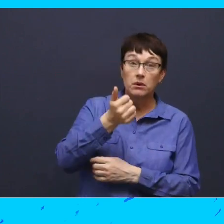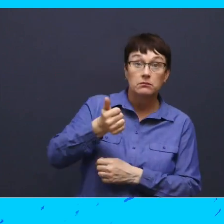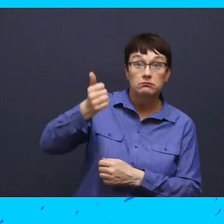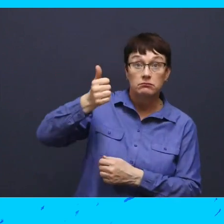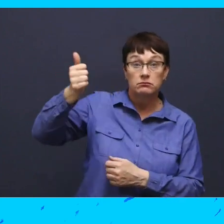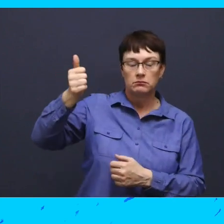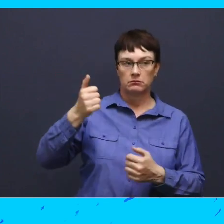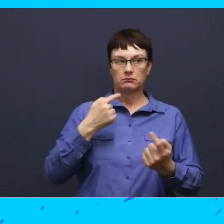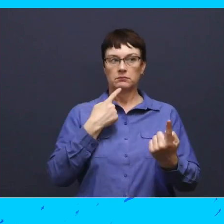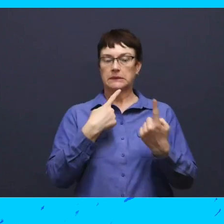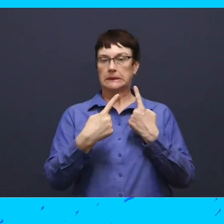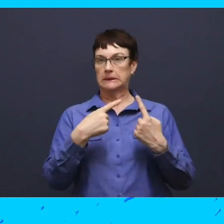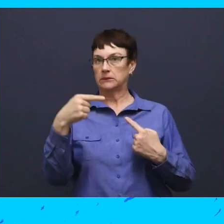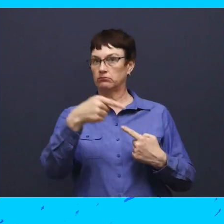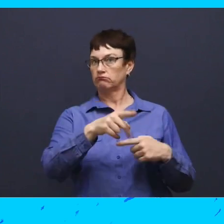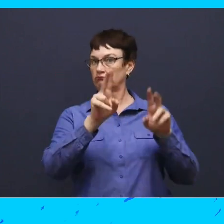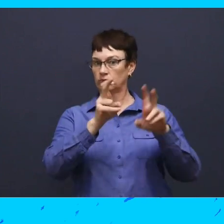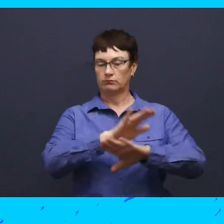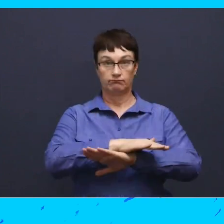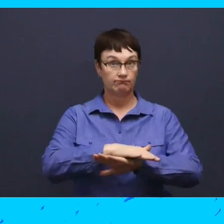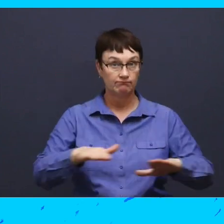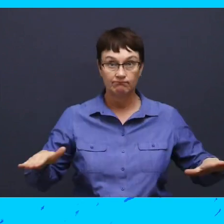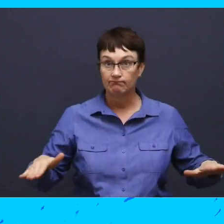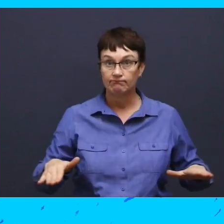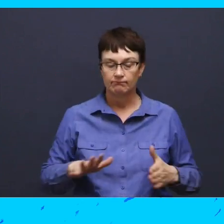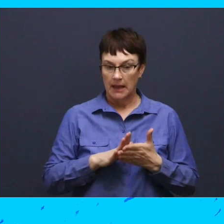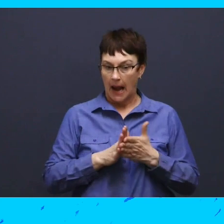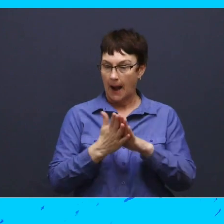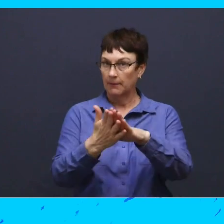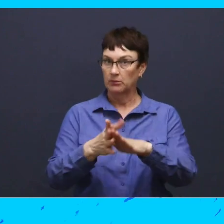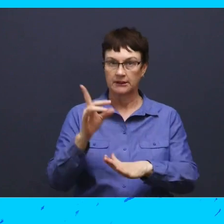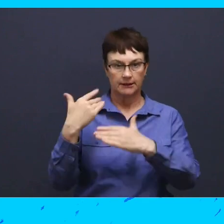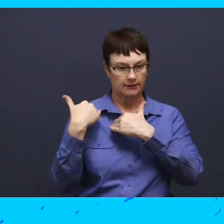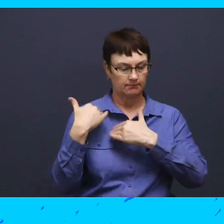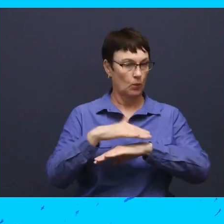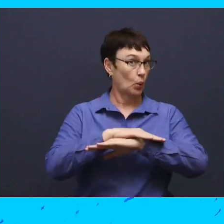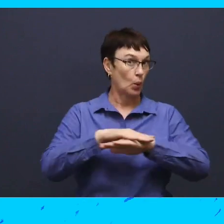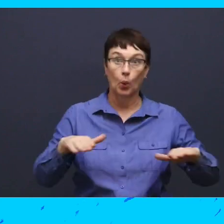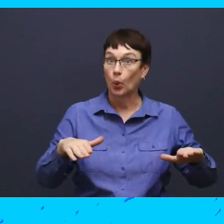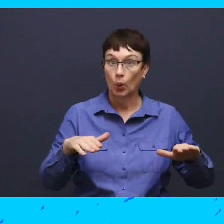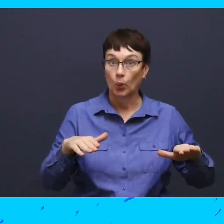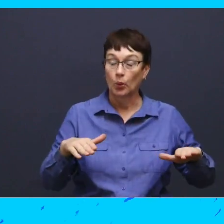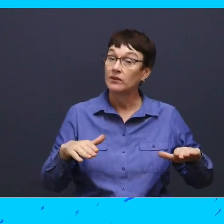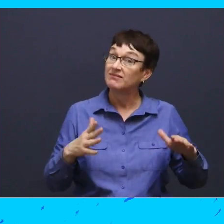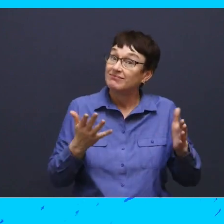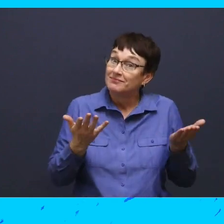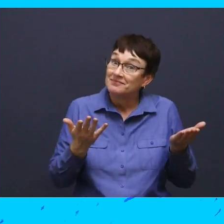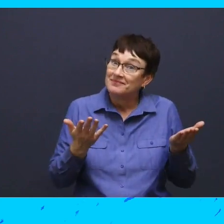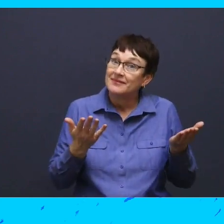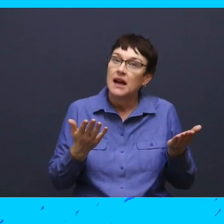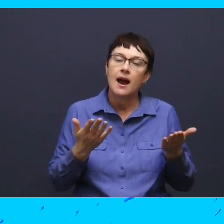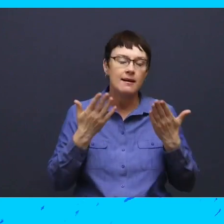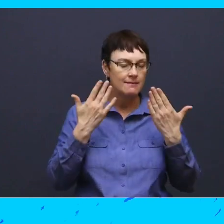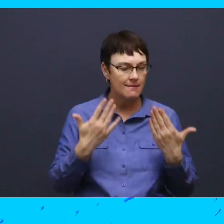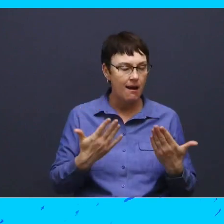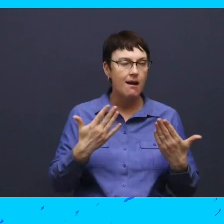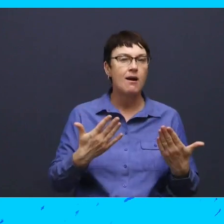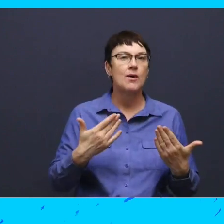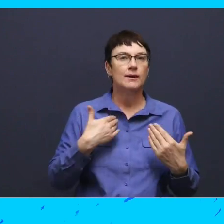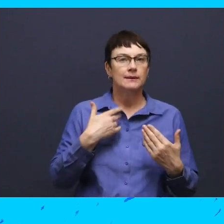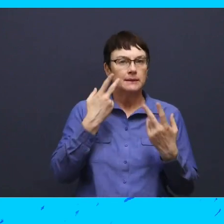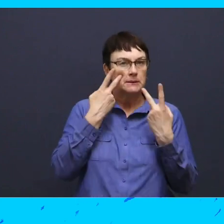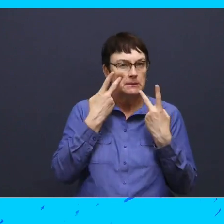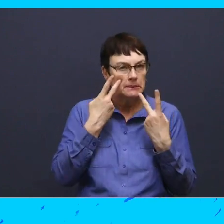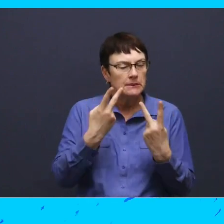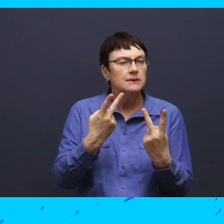ne veulent pas les mettre en place. Ça fait partie du catalogue, mais ce n'est pas sur la table. Donc,